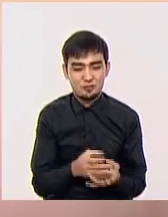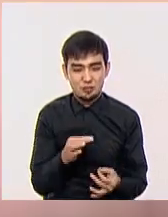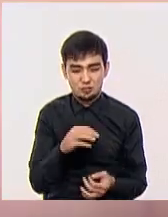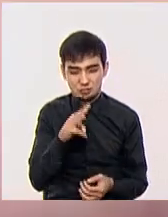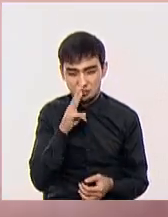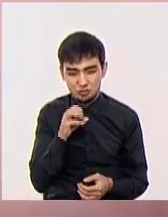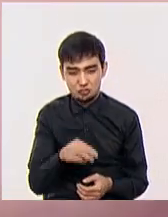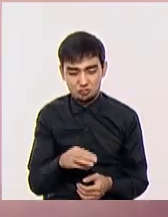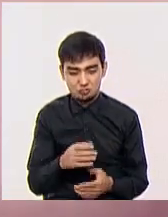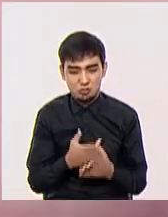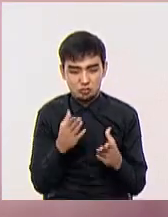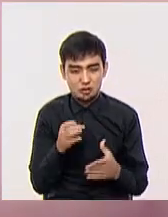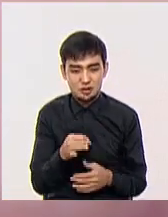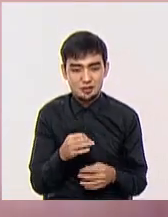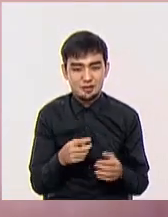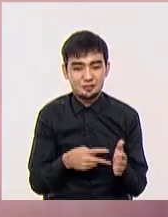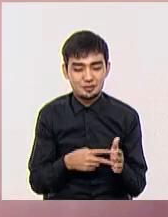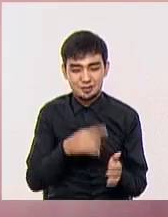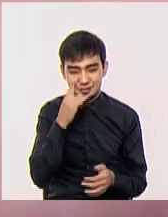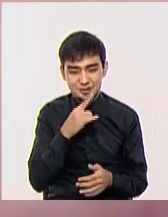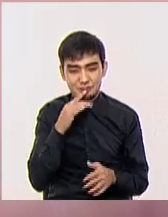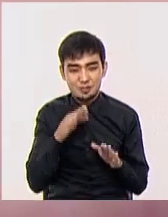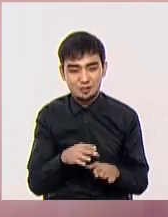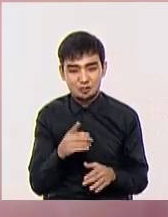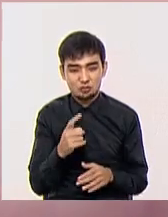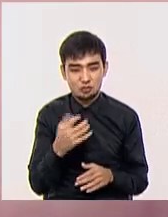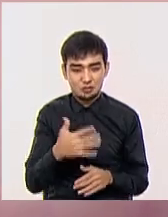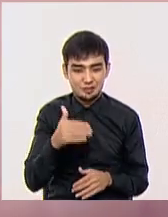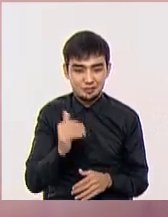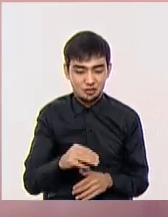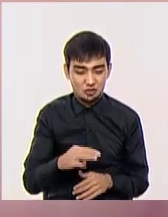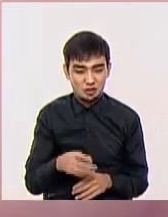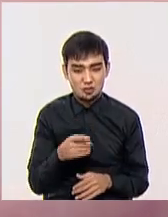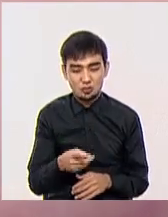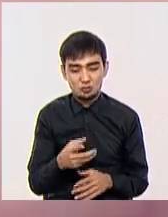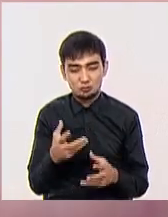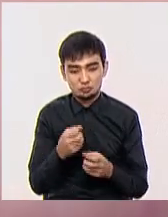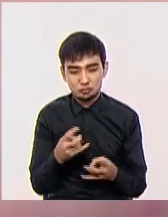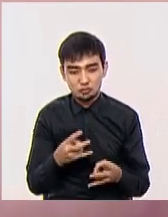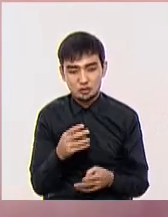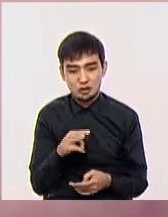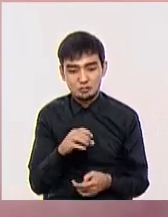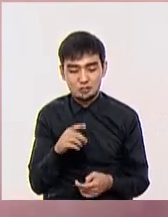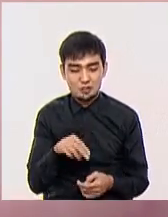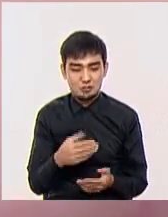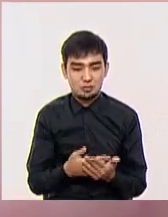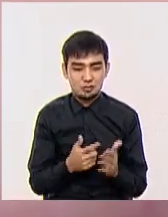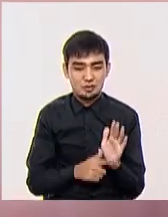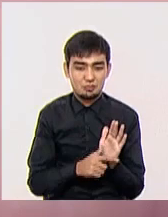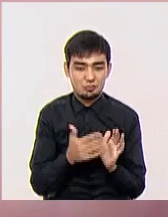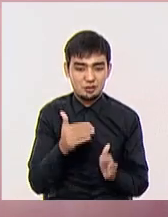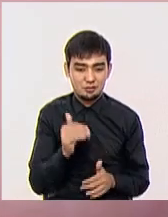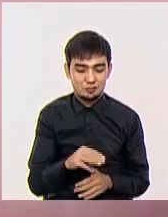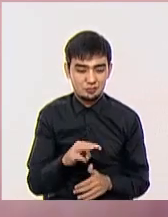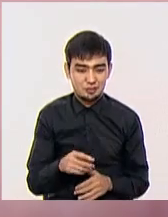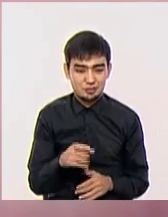зарплаты с учетом того что ее размер в казахстане в пределах 150 тысяч лет то мзп должен быть минимум 75 тысяч тенге